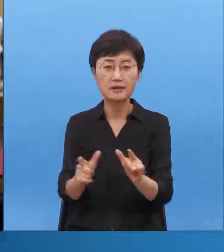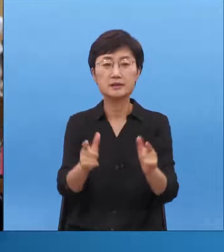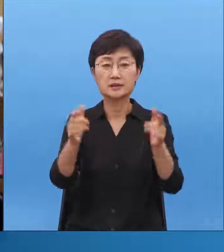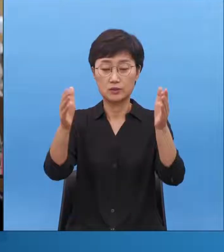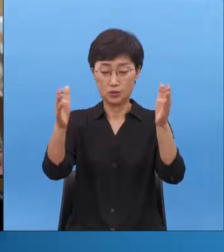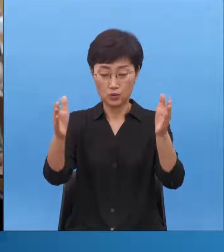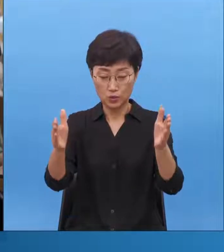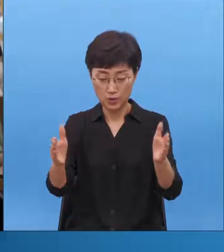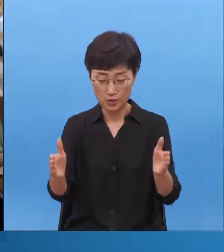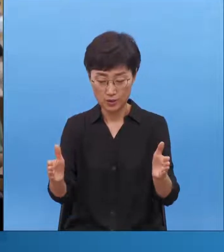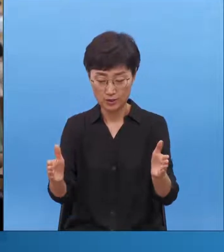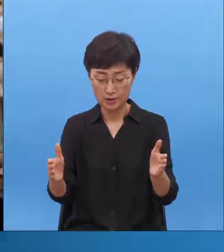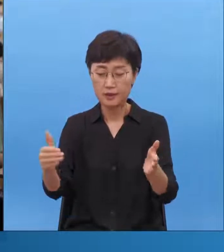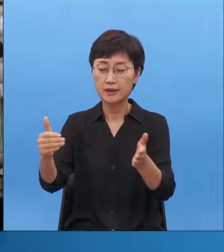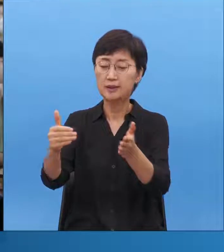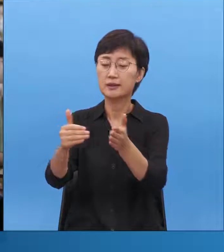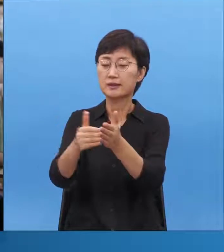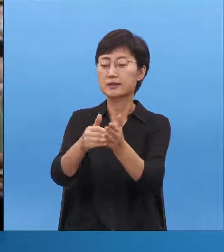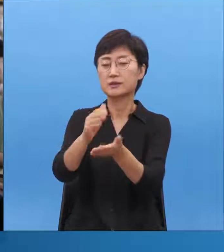나 사는